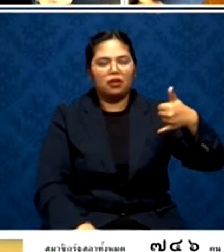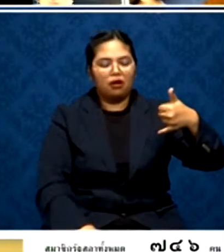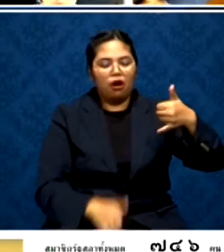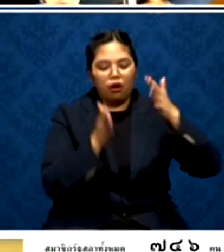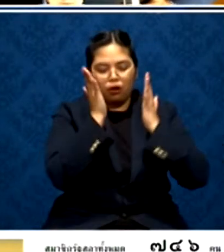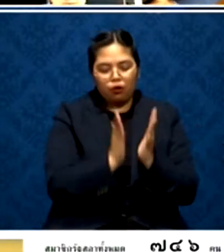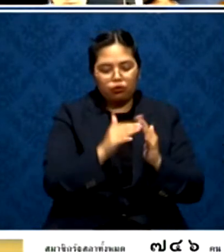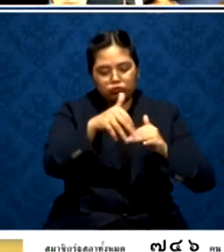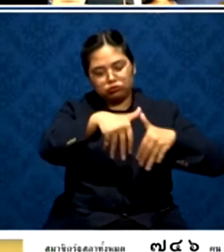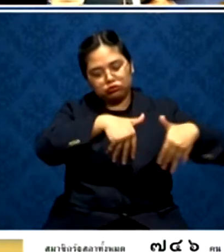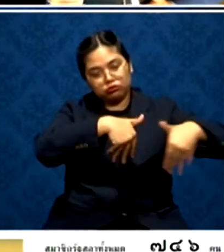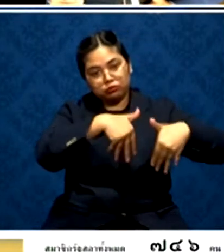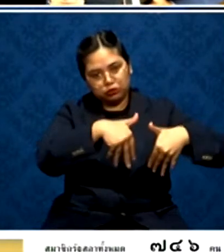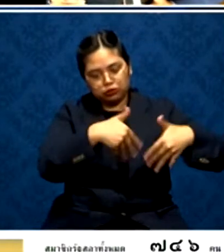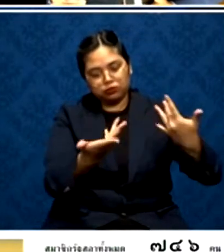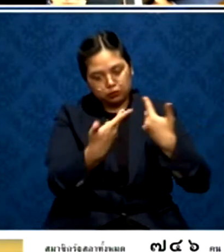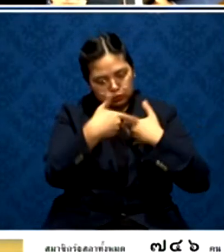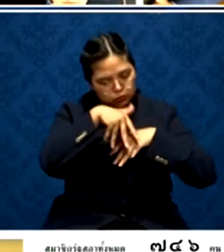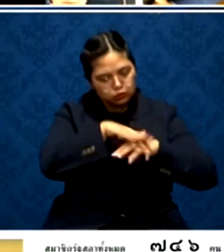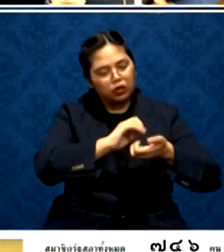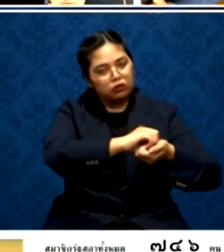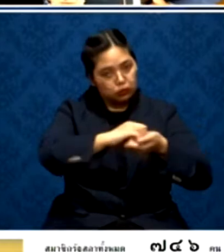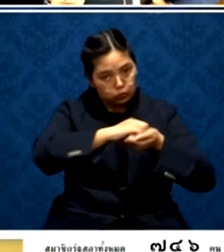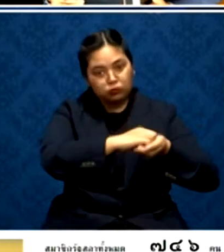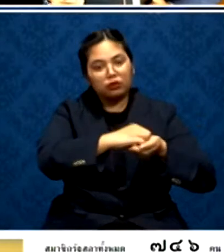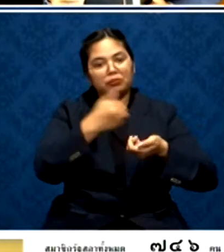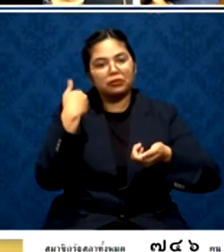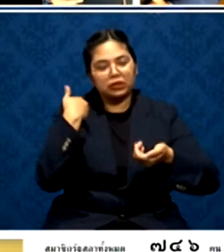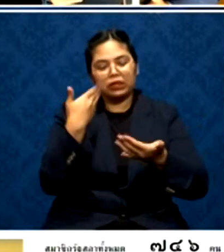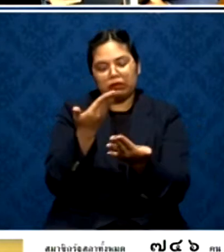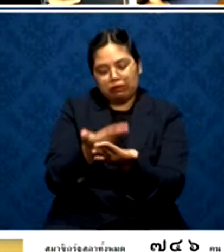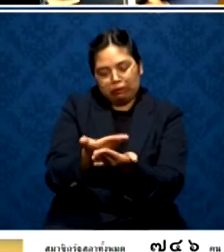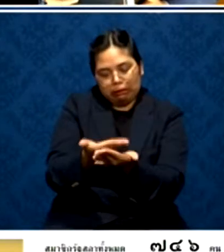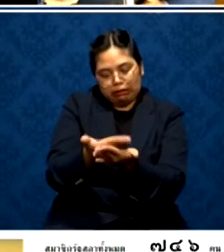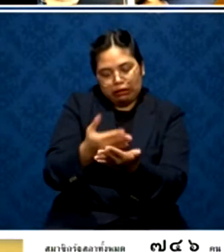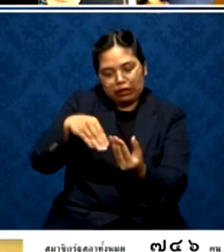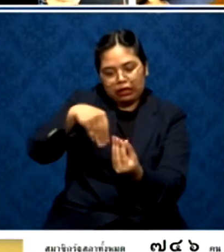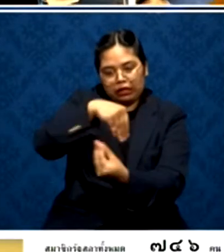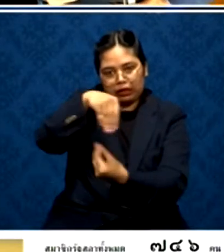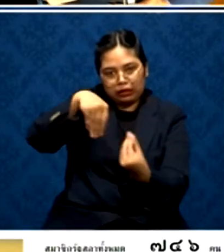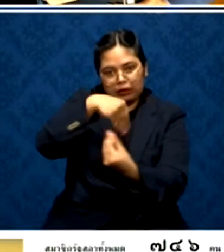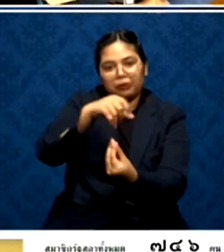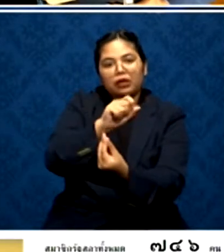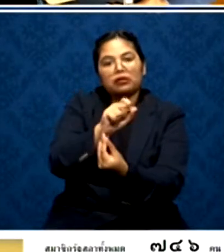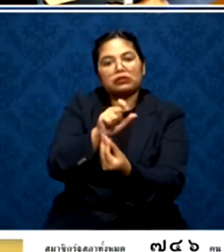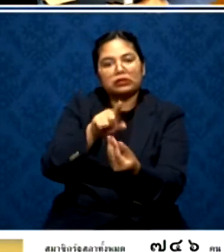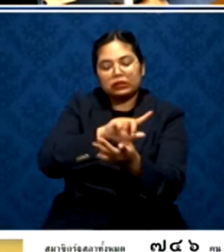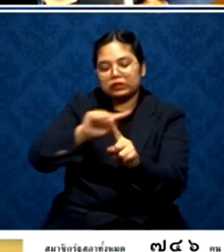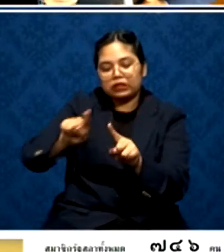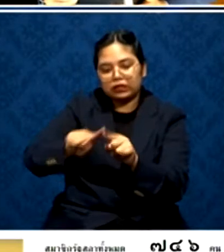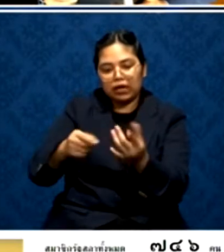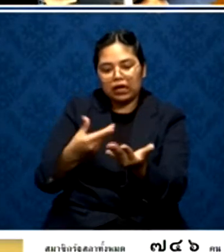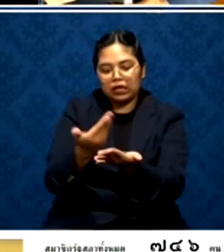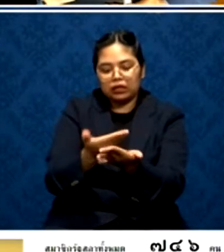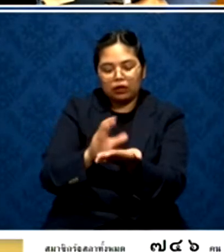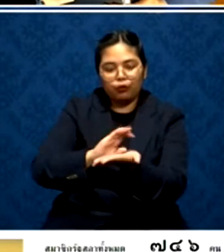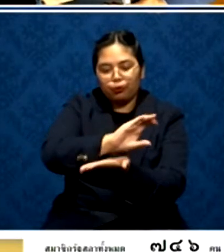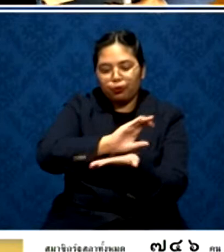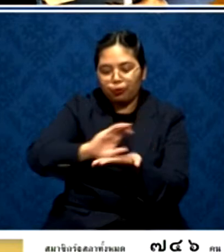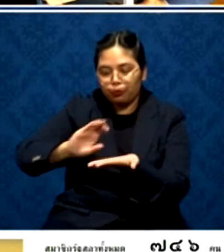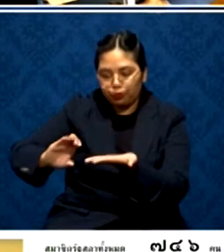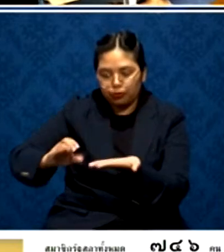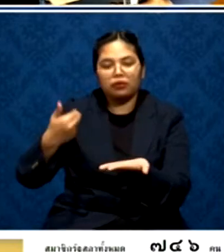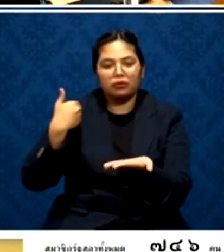ชาชนในการบริหารค่าใช้จ่ายเพื่อดำเนินนโยบายนั้นรัฐบาลจะดำเนินการอย่างมีเป้าหม